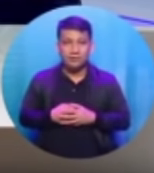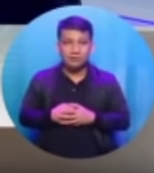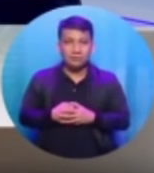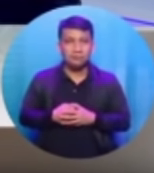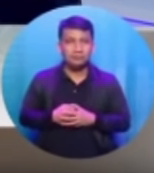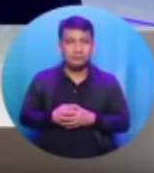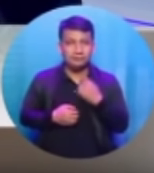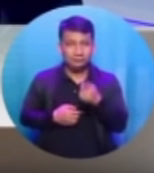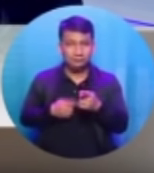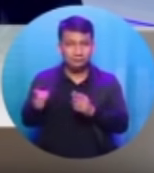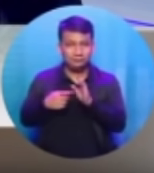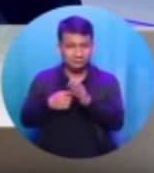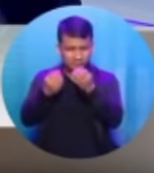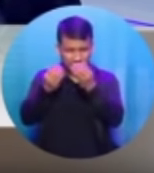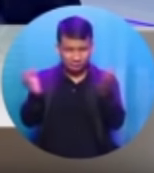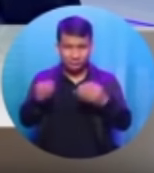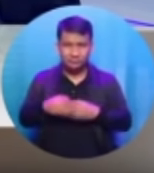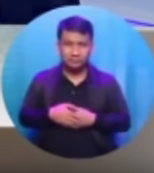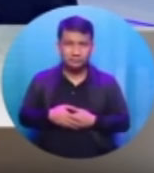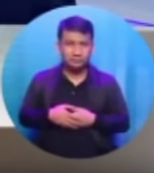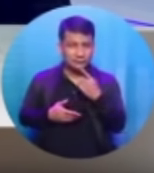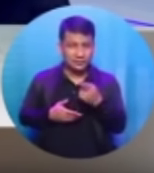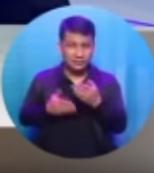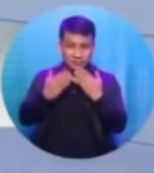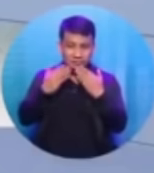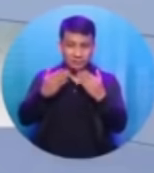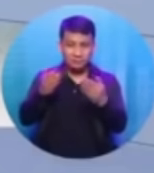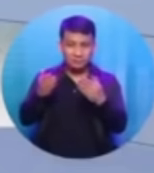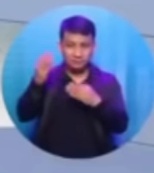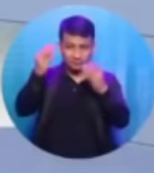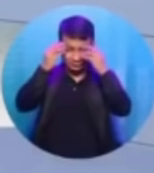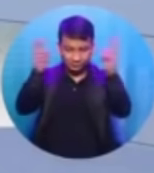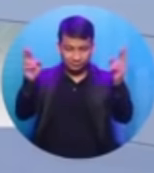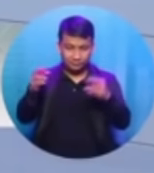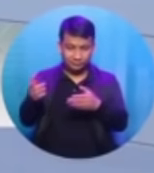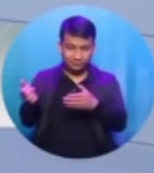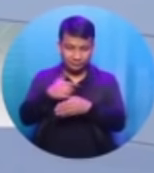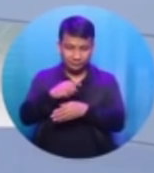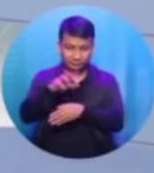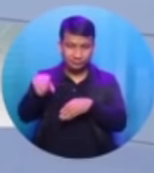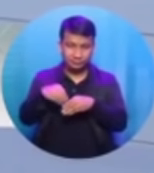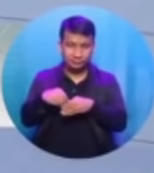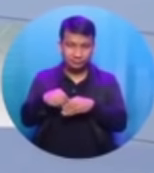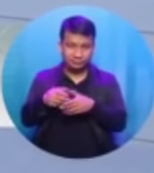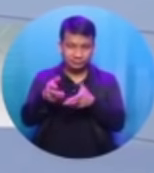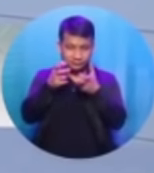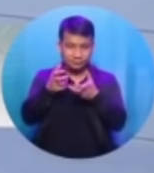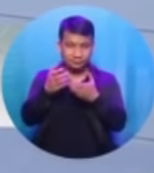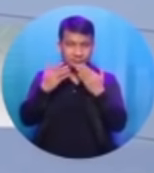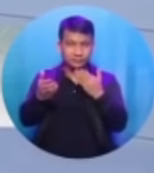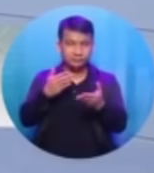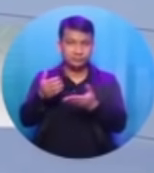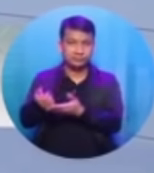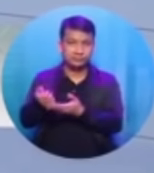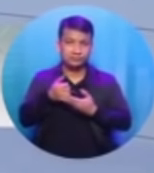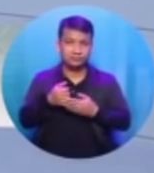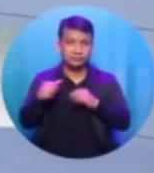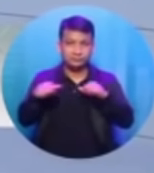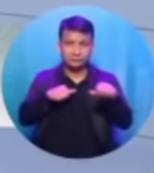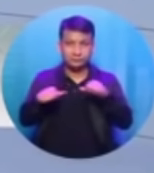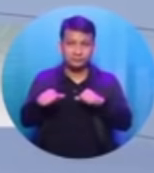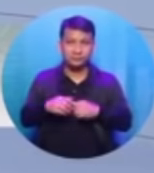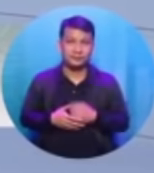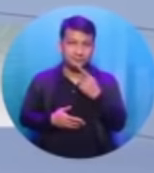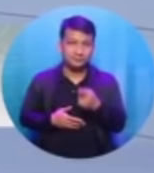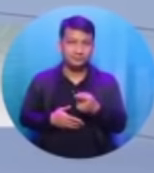Mayor, sumasaludo po ako sa inyo. Sobrang thank you, Mayor, ha. Mayor, mabuhay po thank kayo. Thank you for putting it to my attention. Maraming salamat. Makakaasa kayo na action na